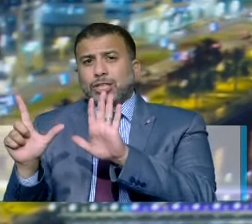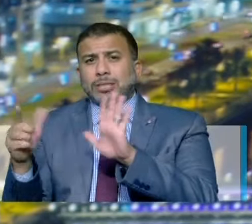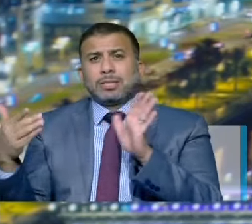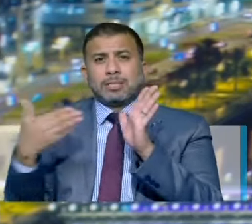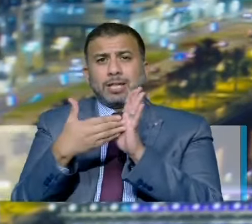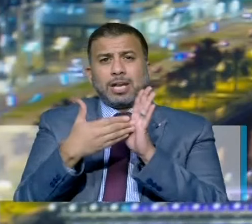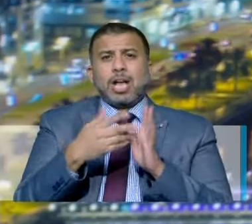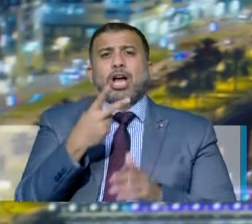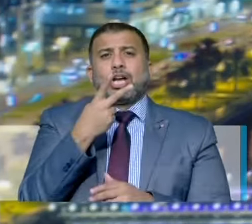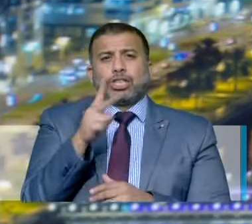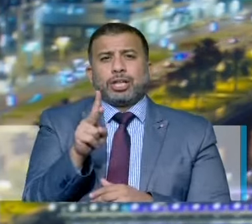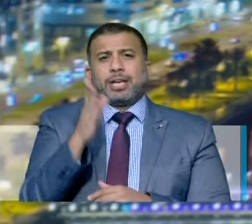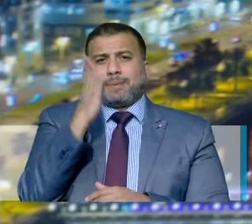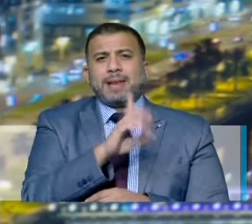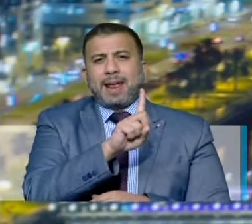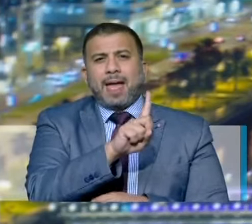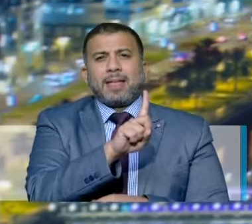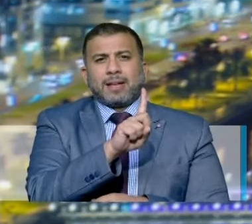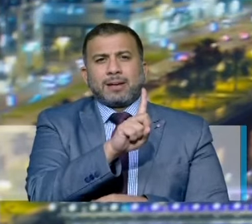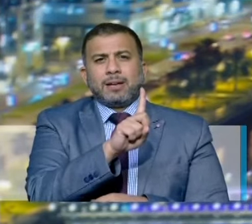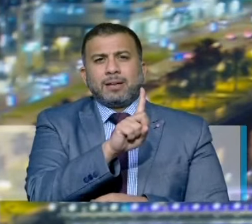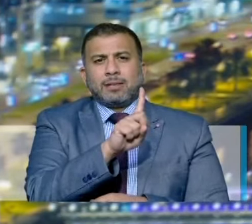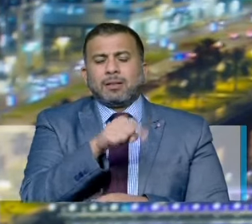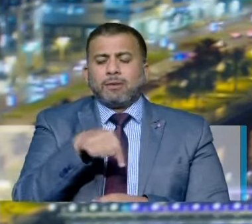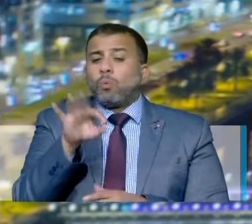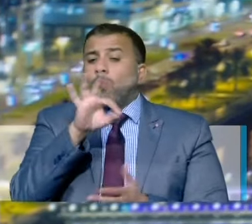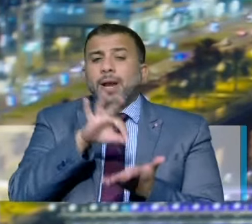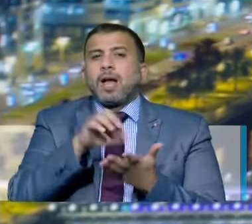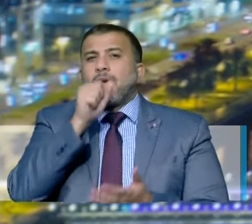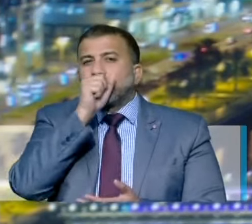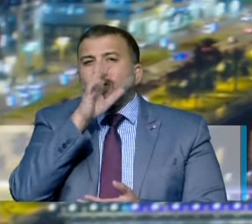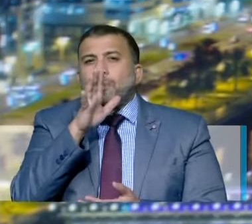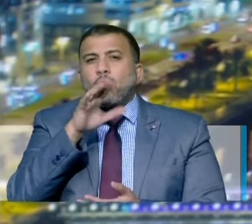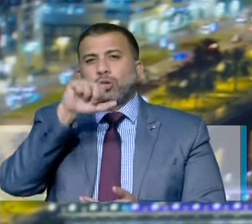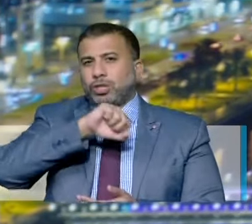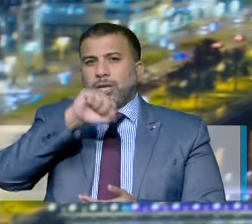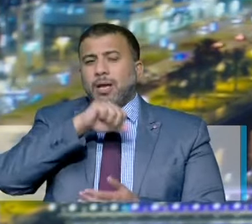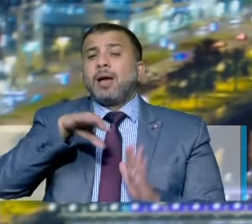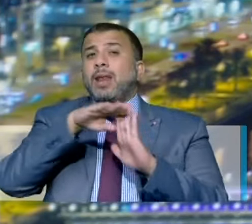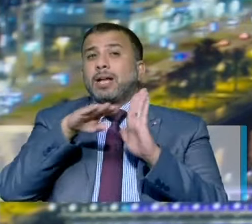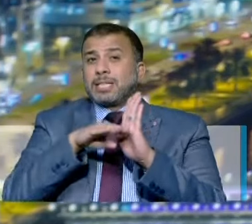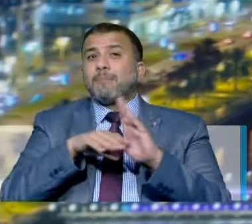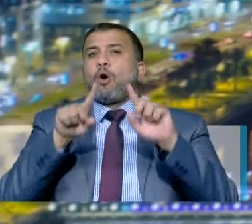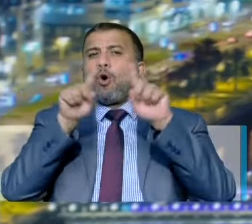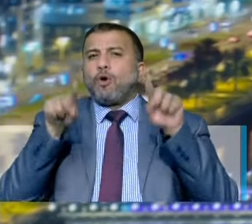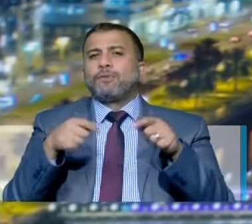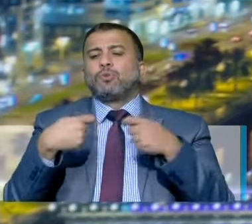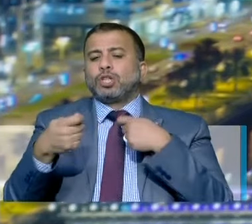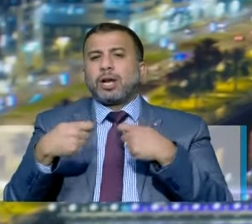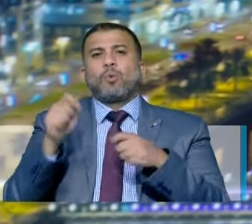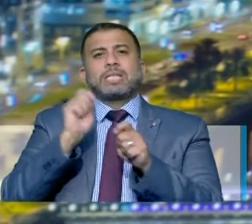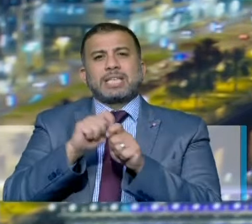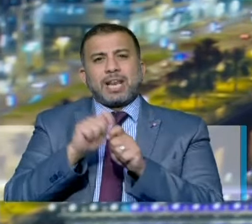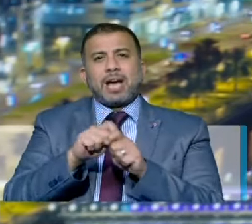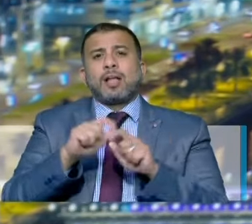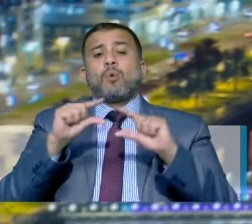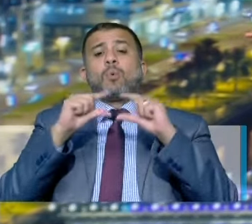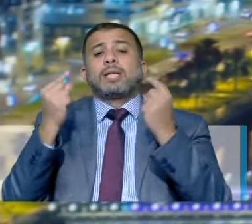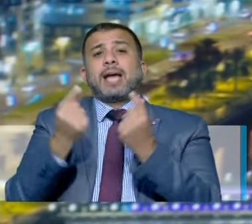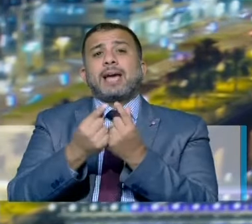17 وحتى 20 من يناير الجاري في مقر إكسبو الشارقة بتنظيم من غرفة التجارة